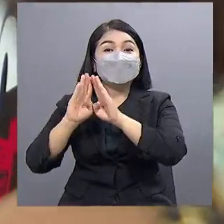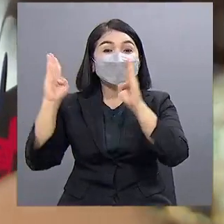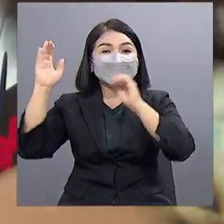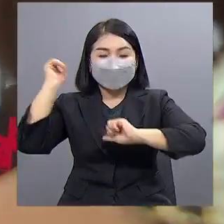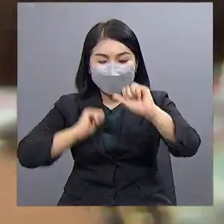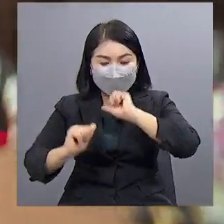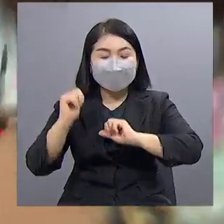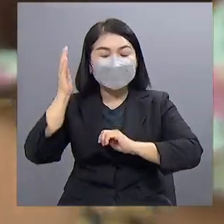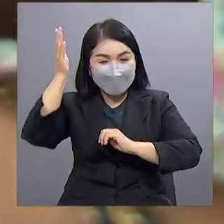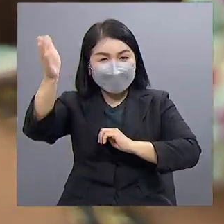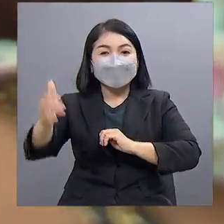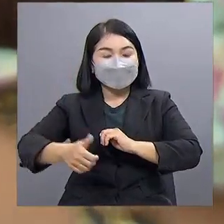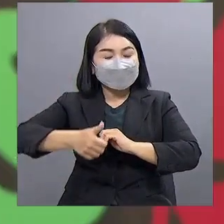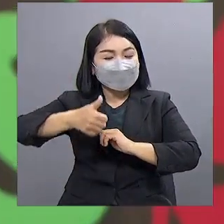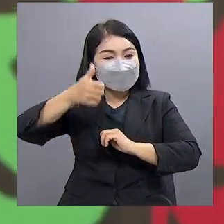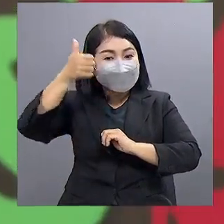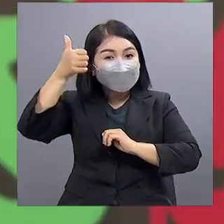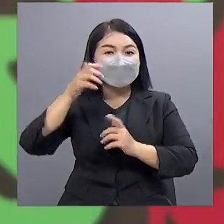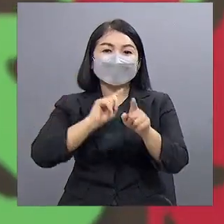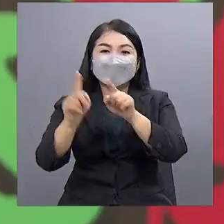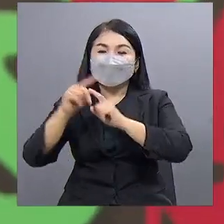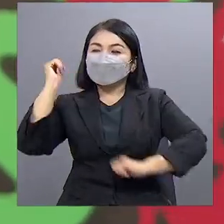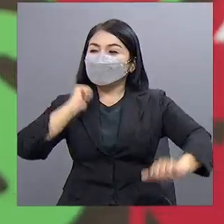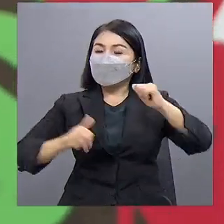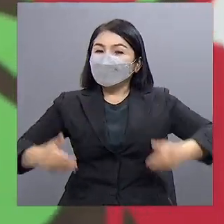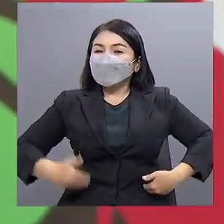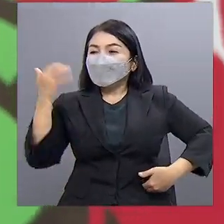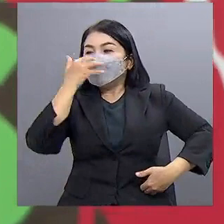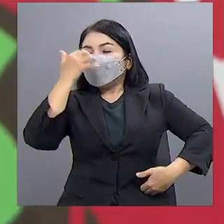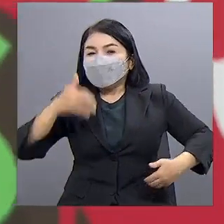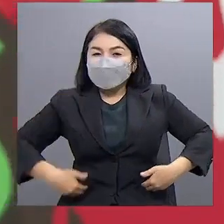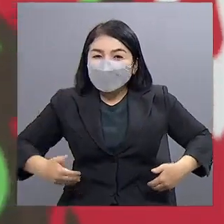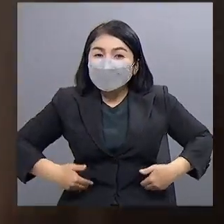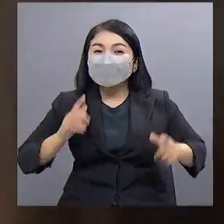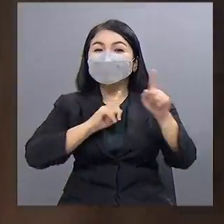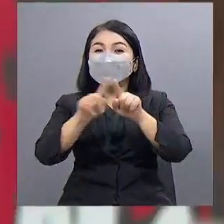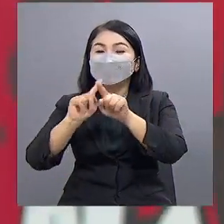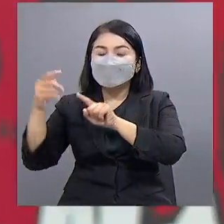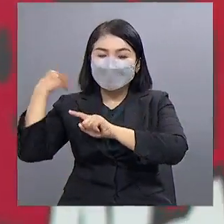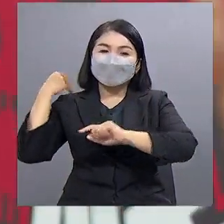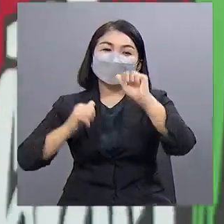แล้วก็หวังว่าจะได้ปล่อยมุกอย่างเต็มที่ให้สมกับที่ห่างหายไปจากจอเงินค่ะ